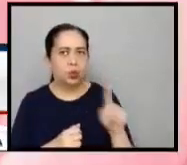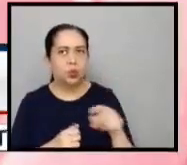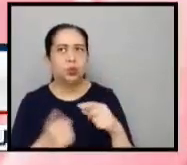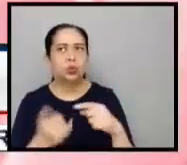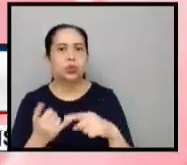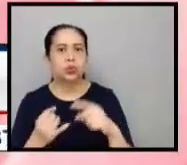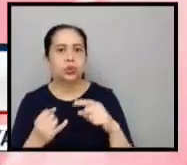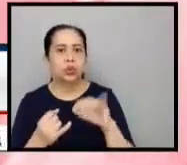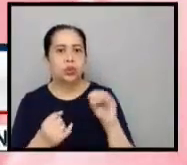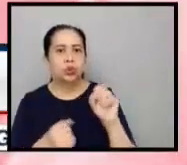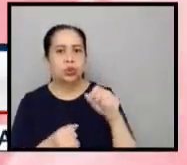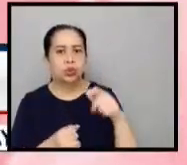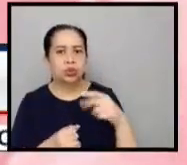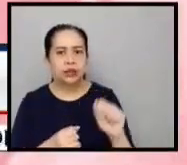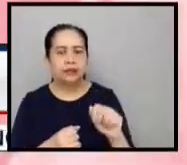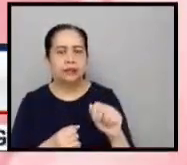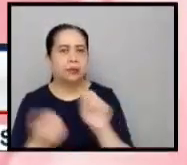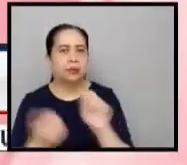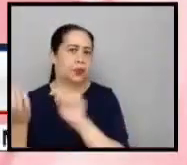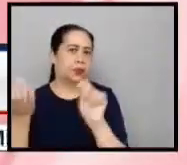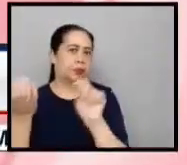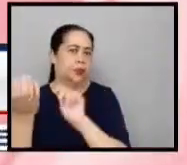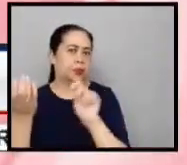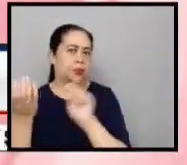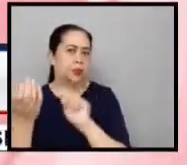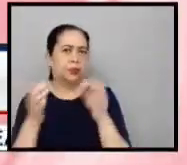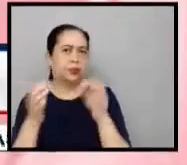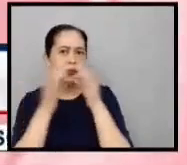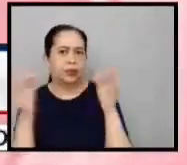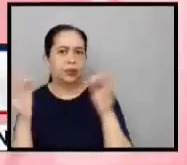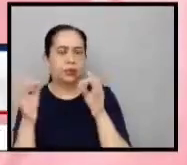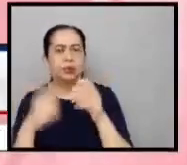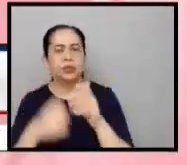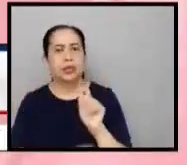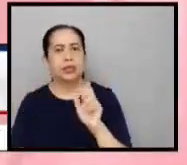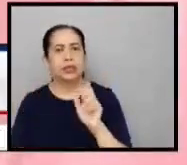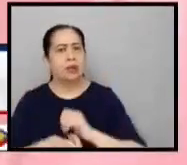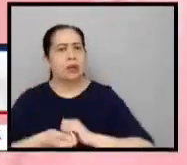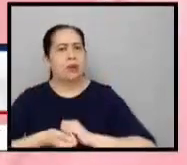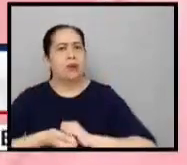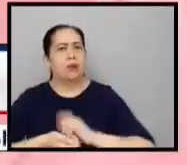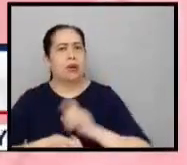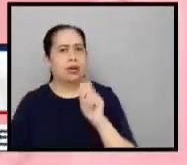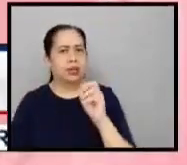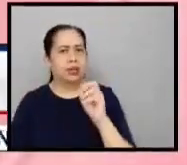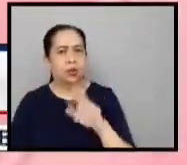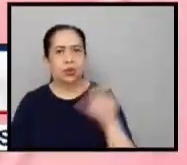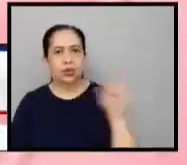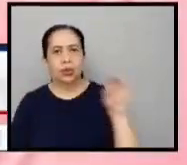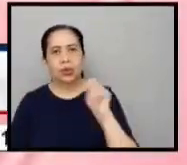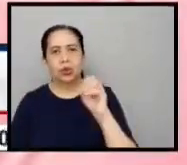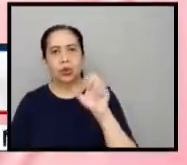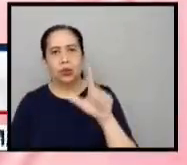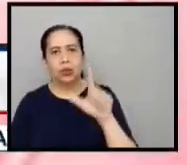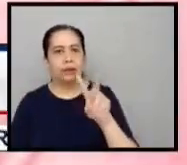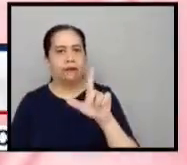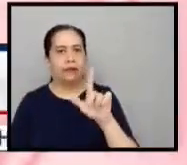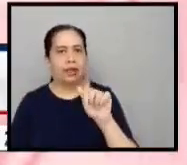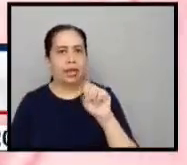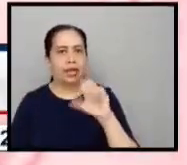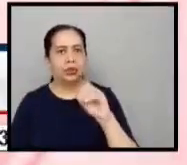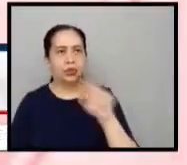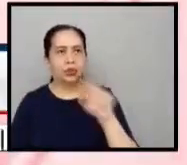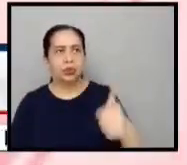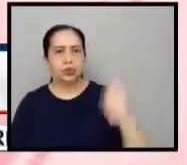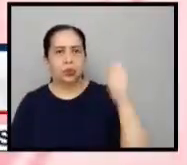Joseph Esmilio na violinist po, isa po sa mga sikat na tenor, si Noel Velasco na naka-base rin po sa Amerika pero nanalo po siya sa